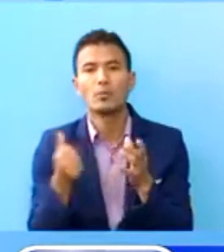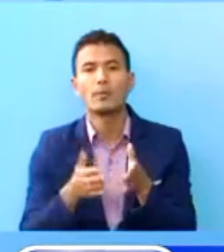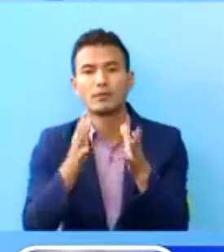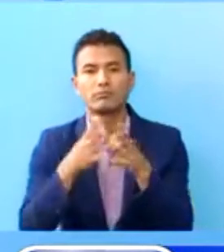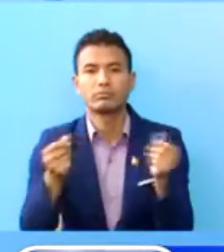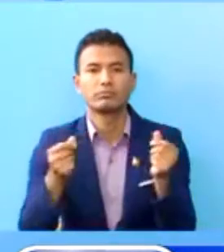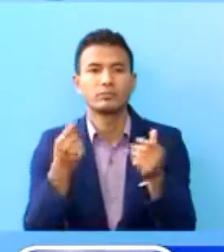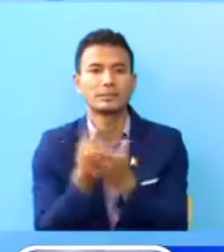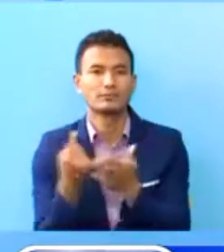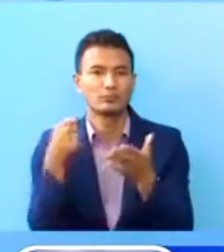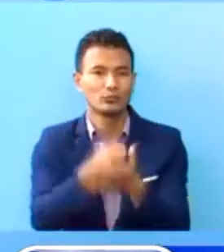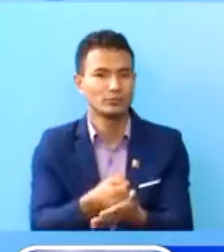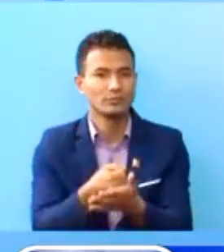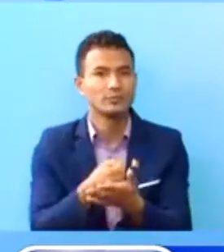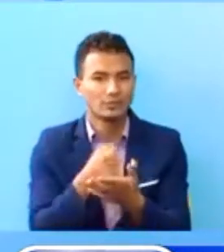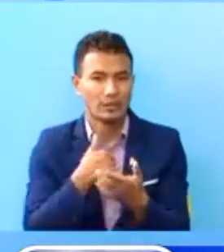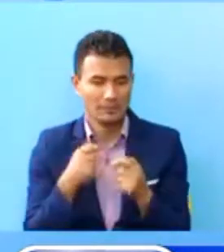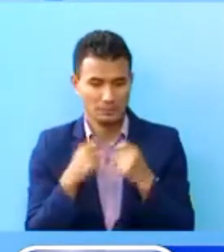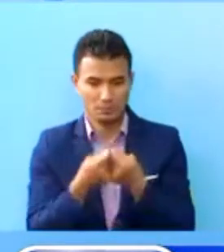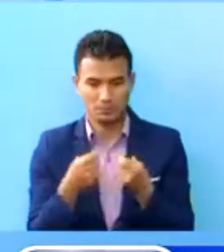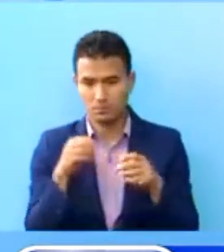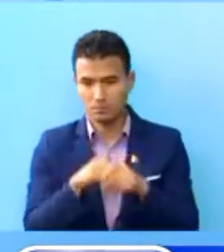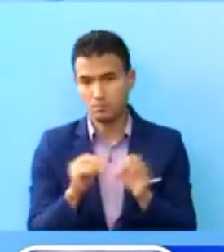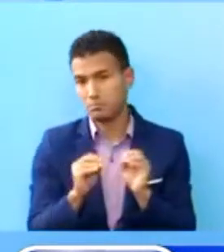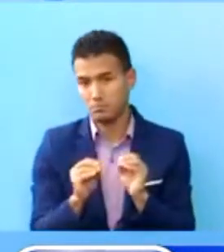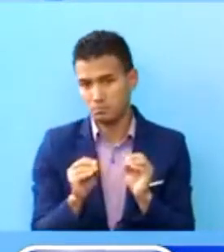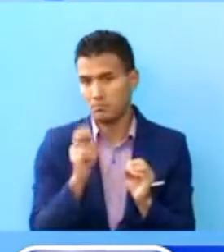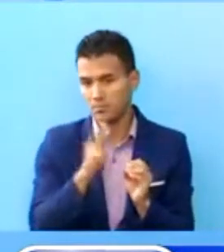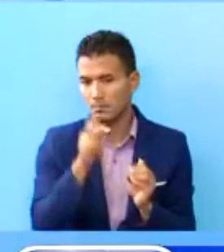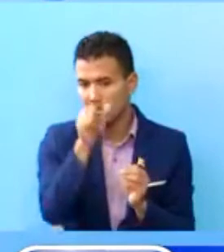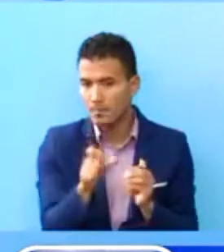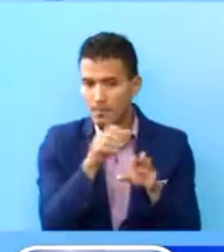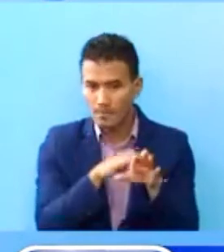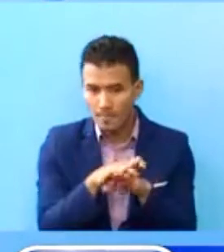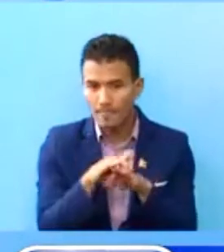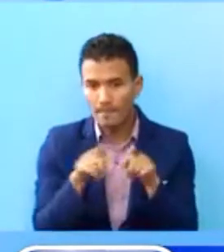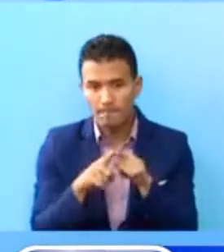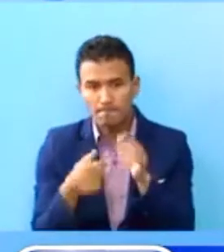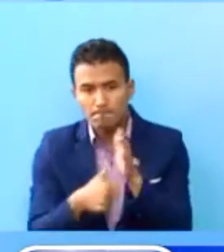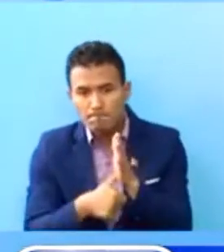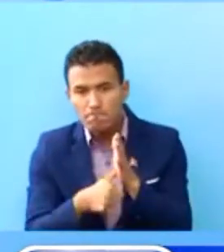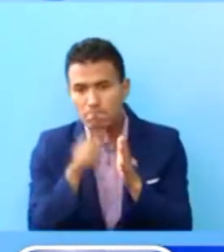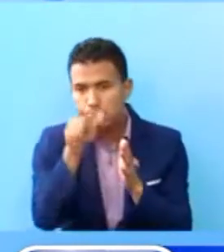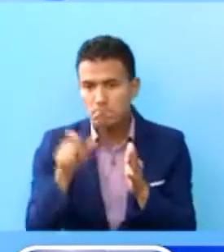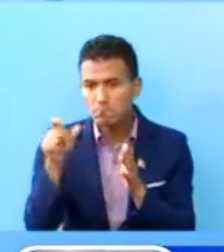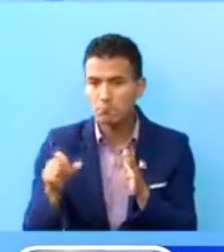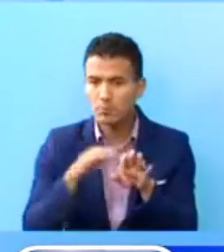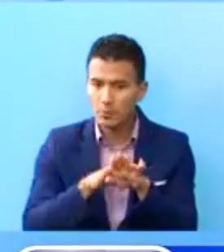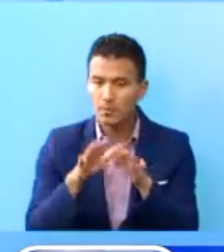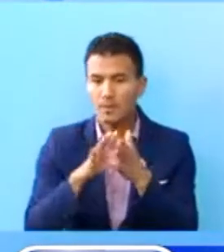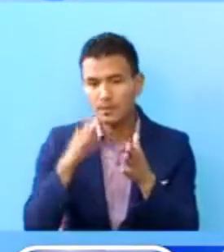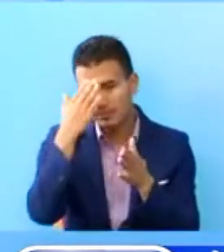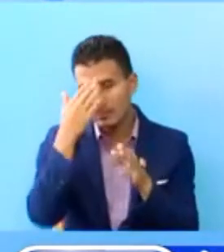बाटो आइदिने र हाम्रो दायरामा नपरिदिने, त्यस्ता चाहिँ ट्रेकिङमा नपरेका व्यक्तिहरू ट्रेसिङ गर्न नसकेका व्यक्तिहरूबाट सङ्क्रमण